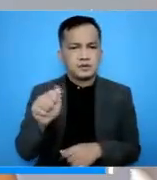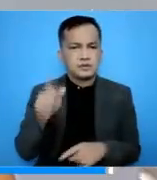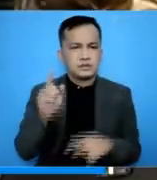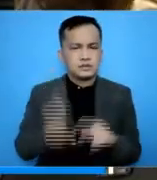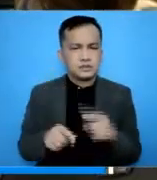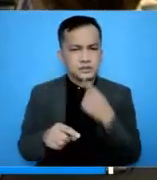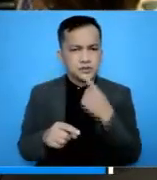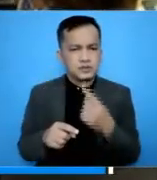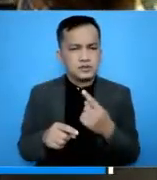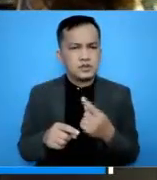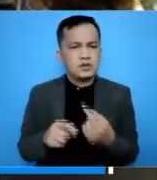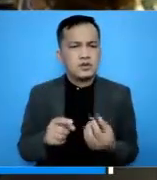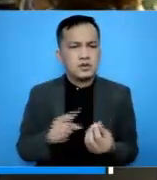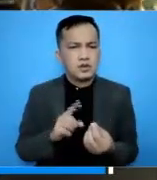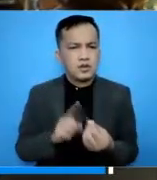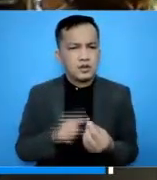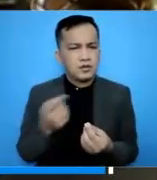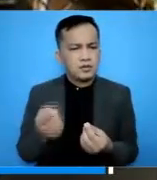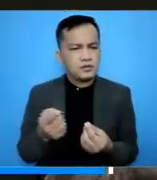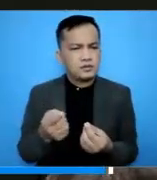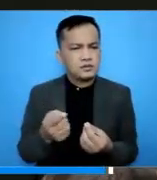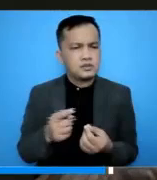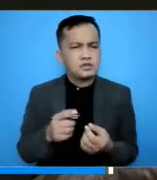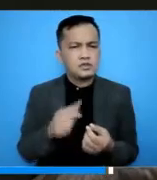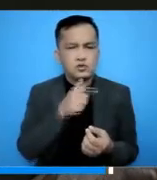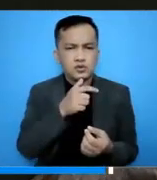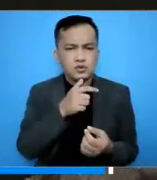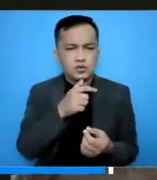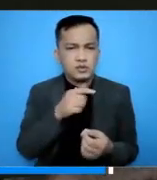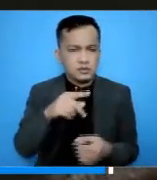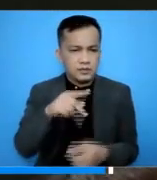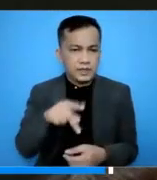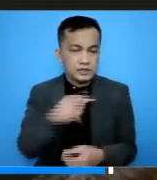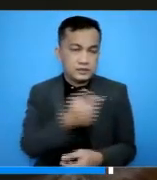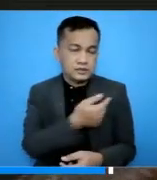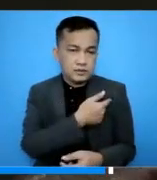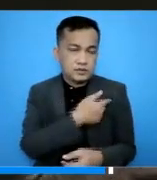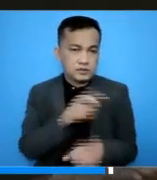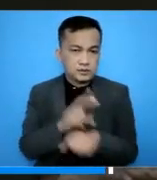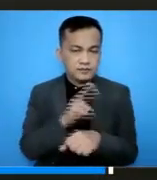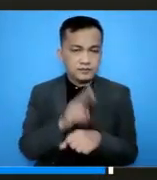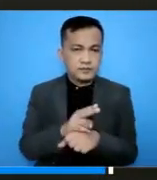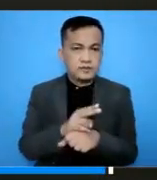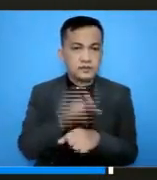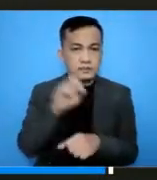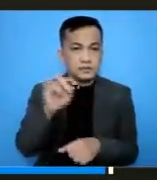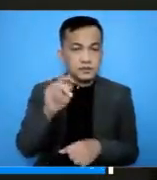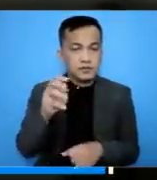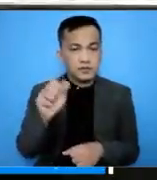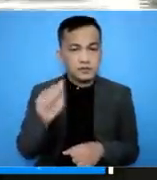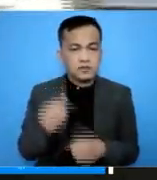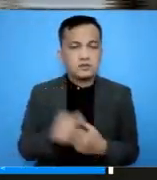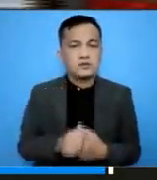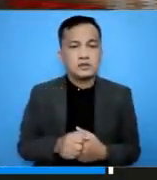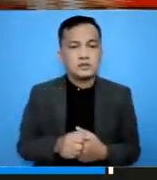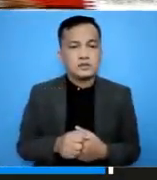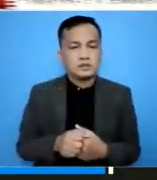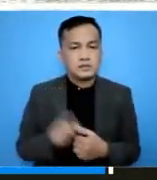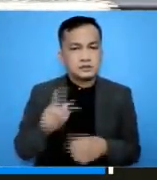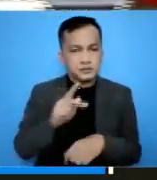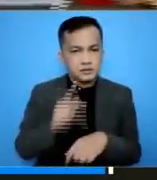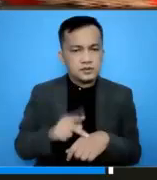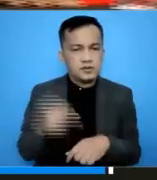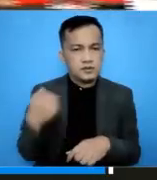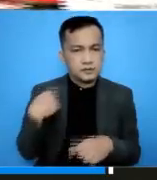maituturing na booster shot ang tinanggap na Pfizer doses ni Zamora. They're not even sure kasi kung authentic na ang naunang